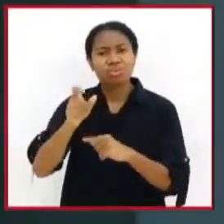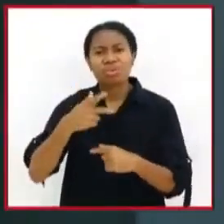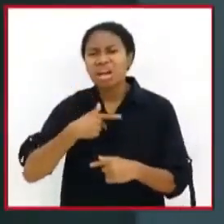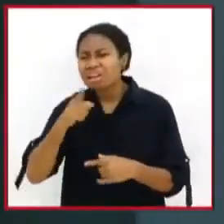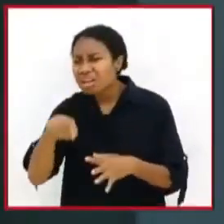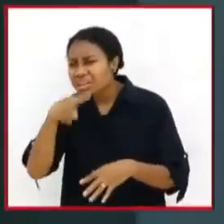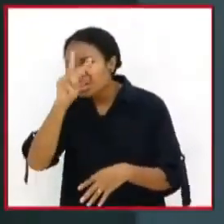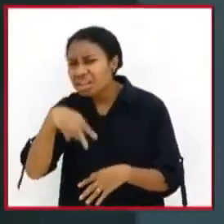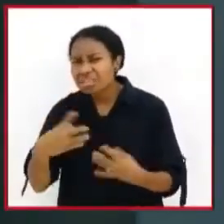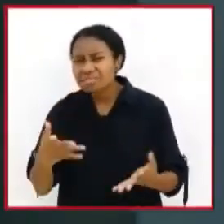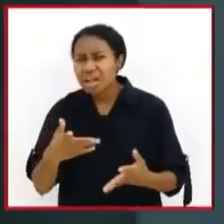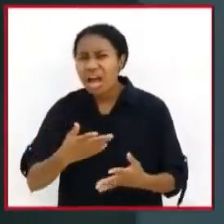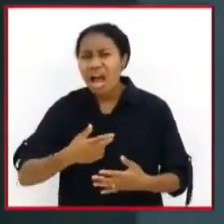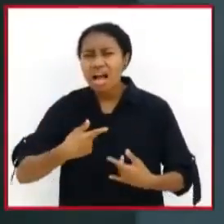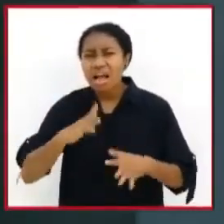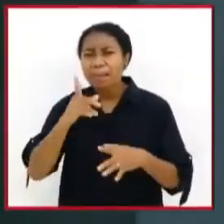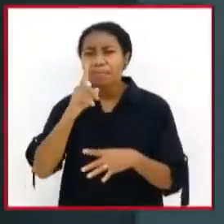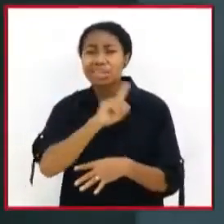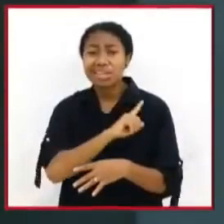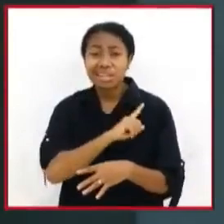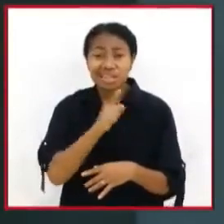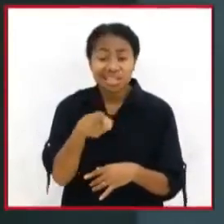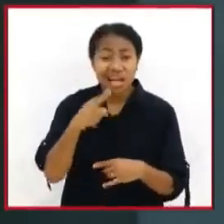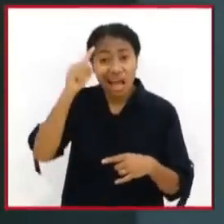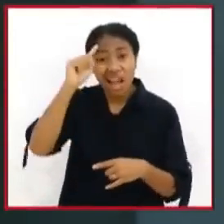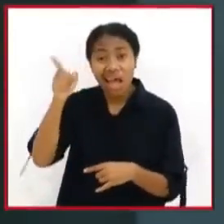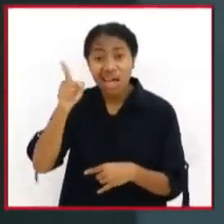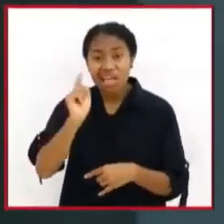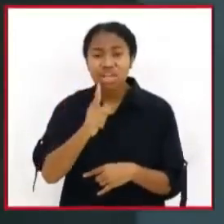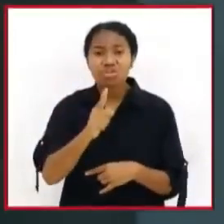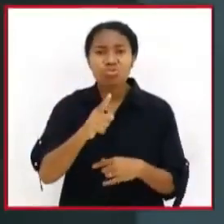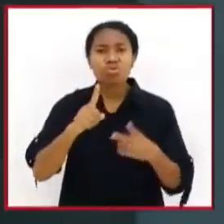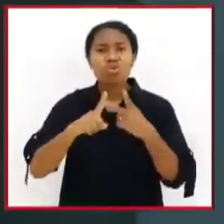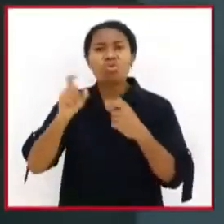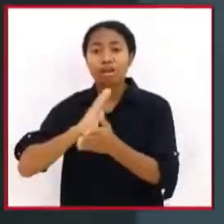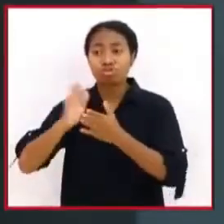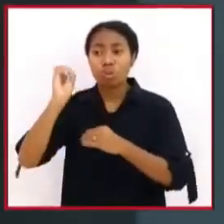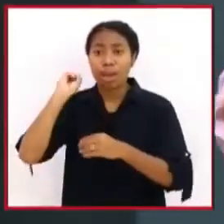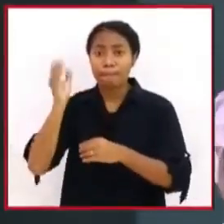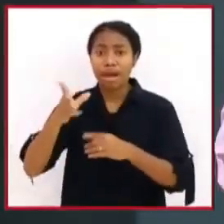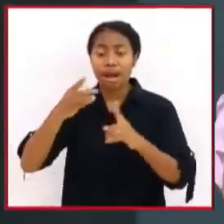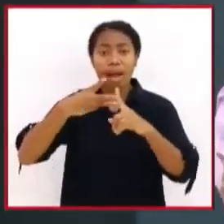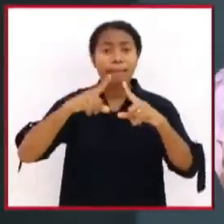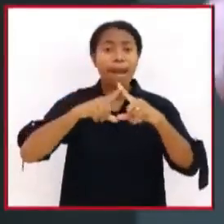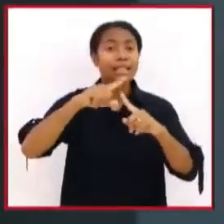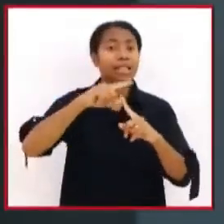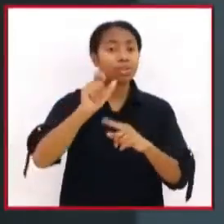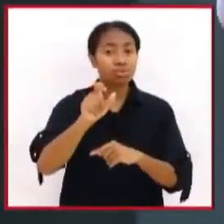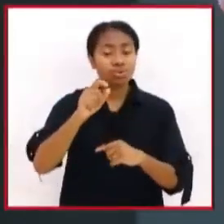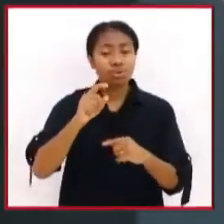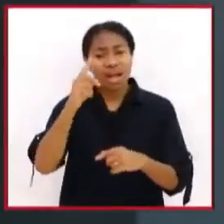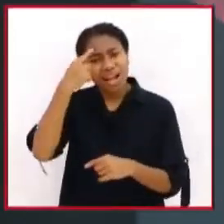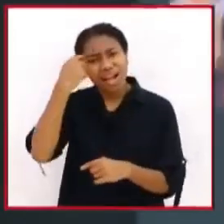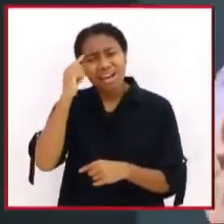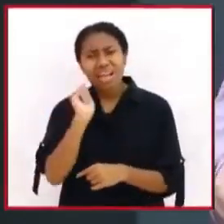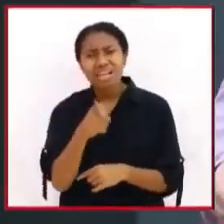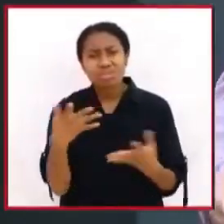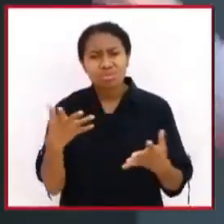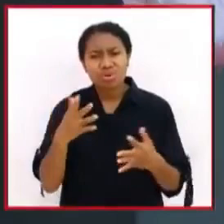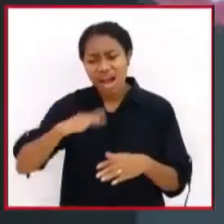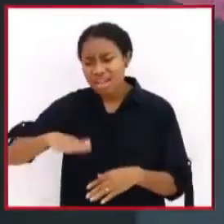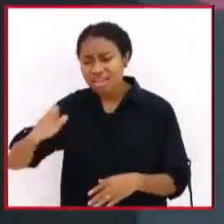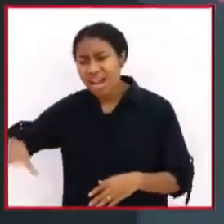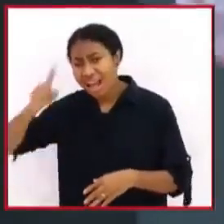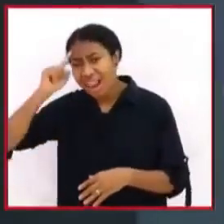hujatan menurut hukum Taurat hujat dosa-hujan harus dihukum mati dengan lempar batu karena itu saudara karena Allah itu Allah